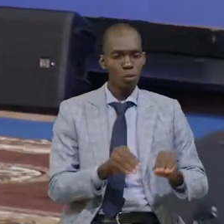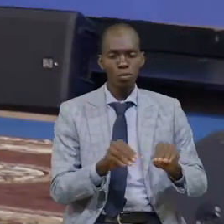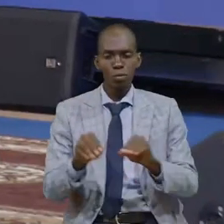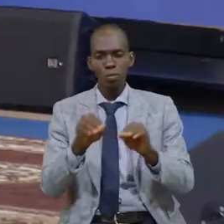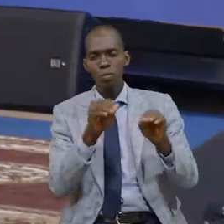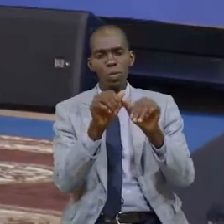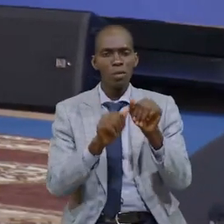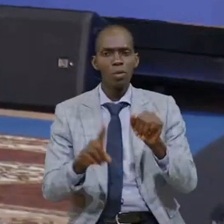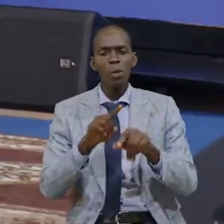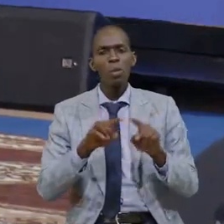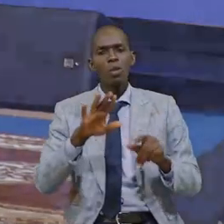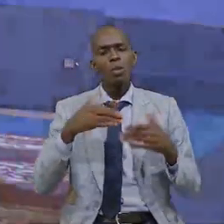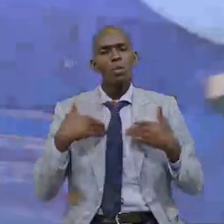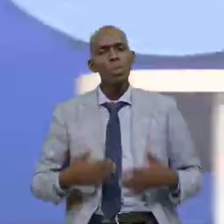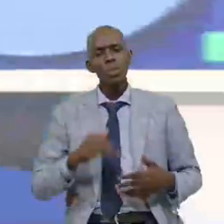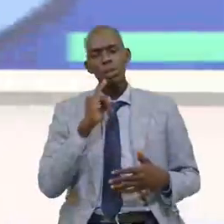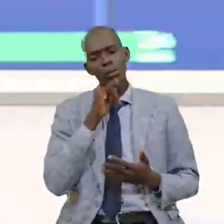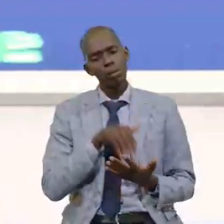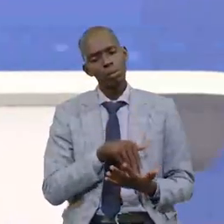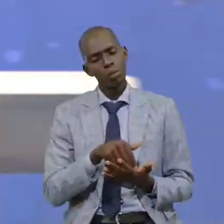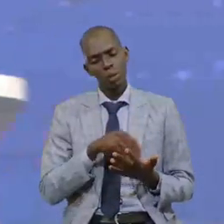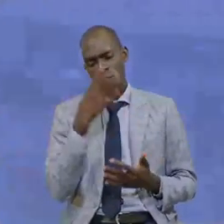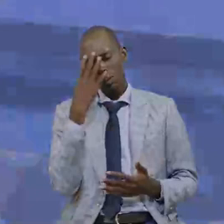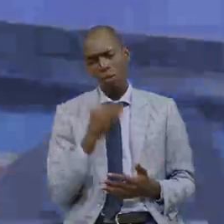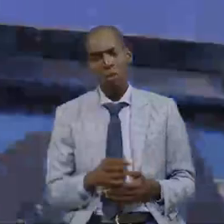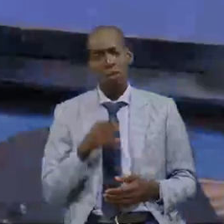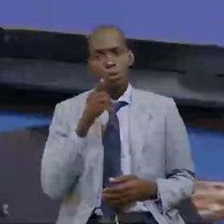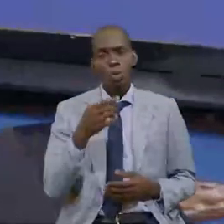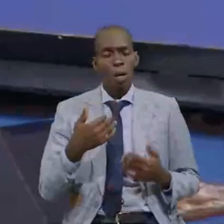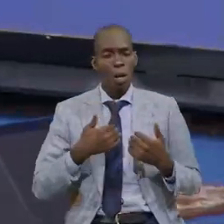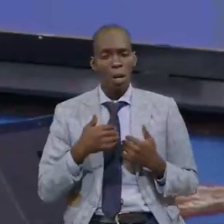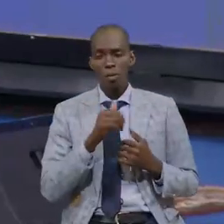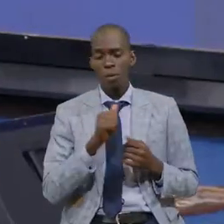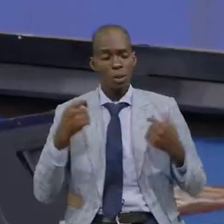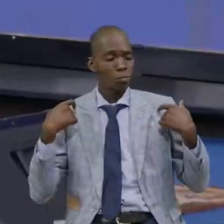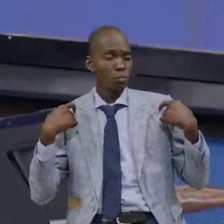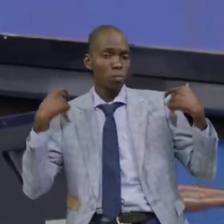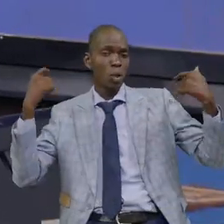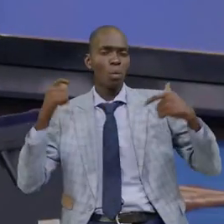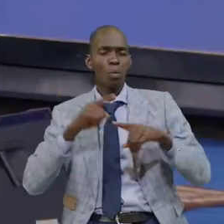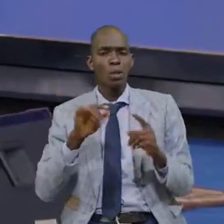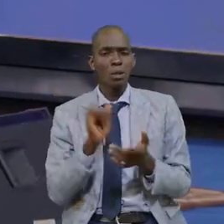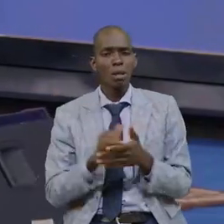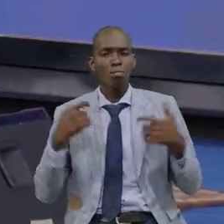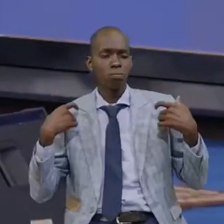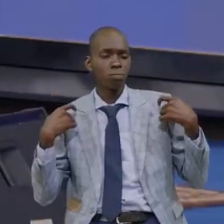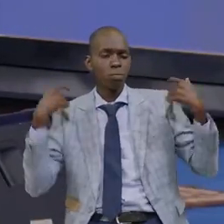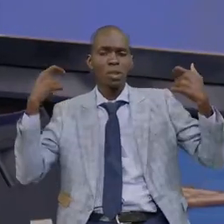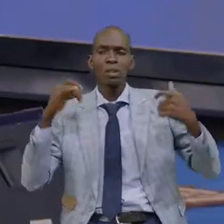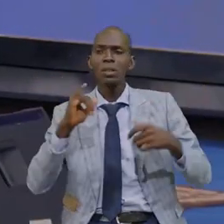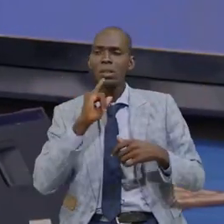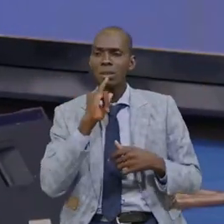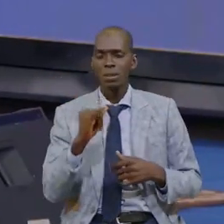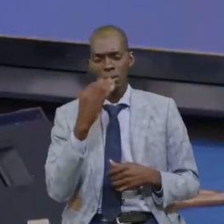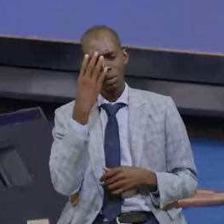d'ici là-bas, mais le corps dort. Nous avons un géant, mais le géant dort. Et le